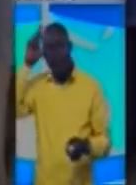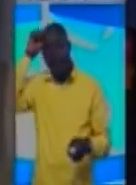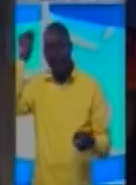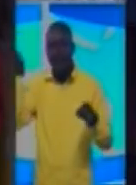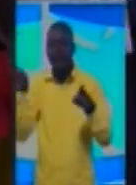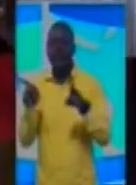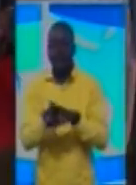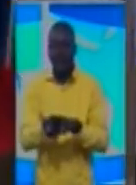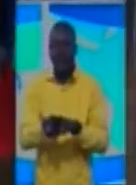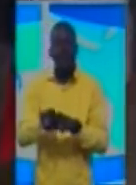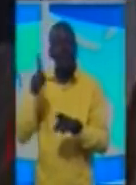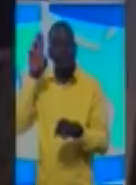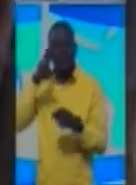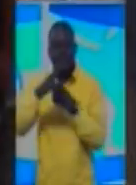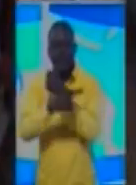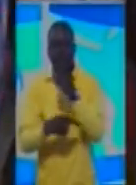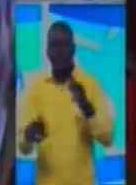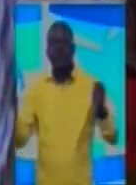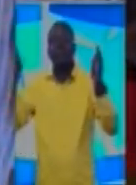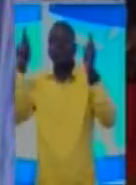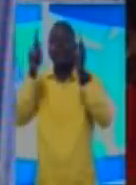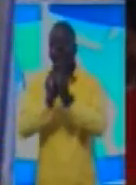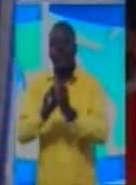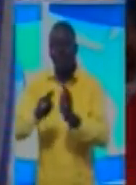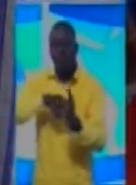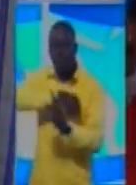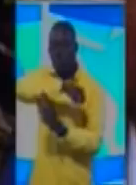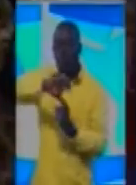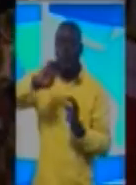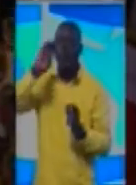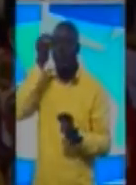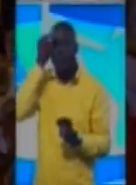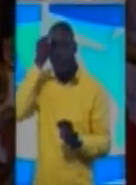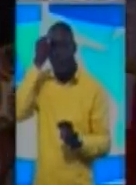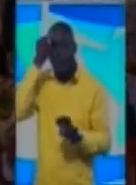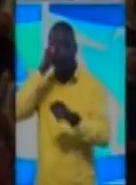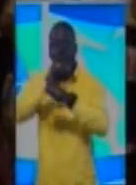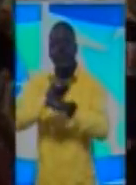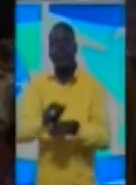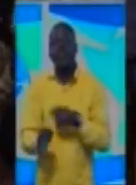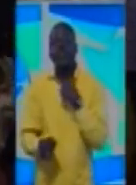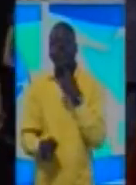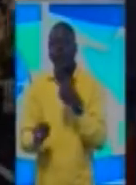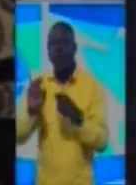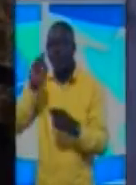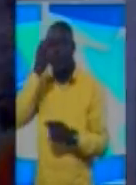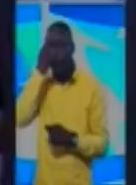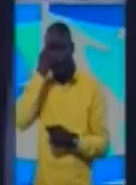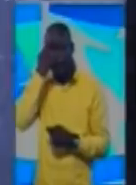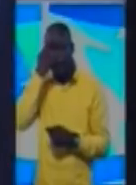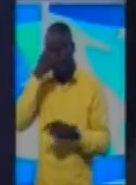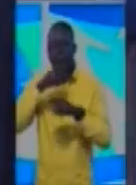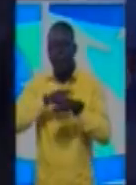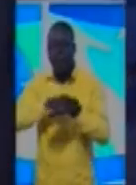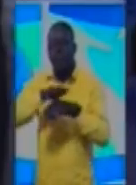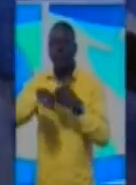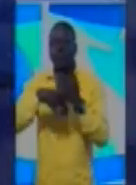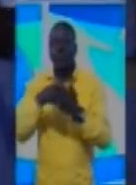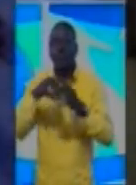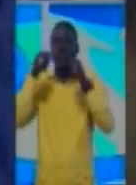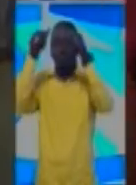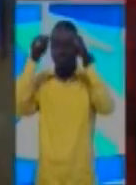des Cascades sont réunis ici autour du ministre d'État pour traduire leur reconnaissance au gouvernement, mais surtout afficher